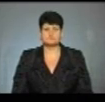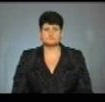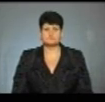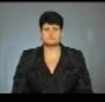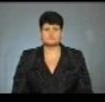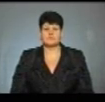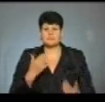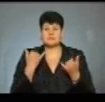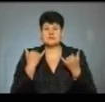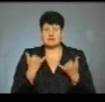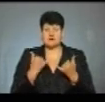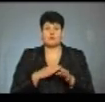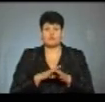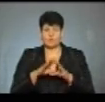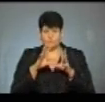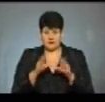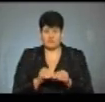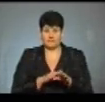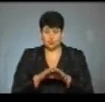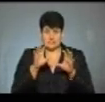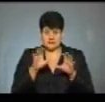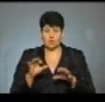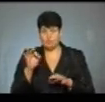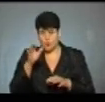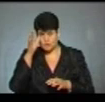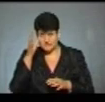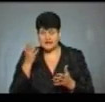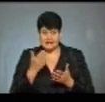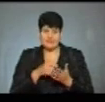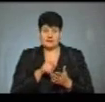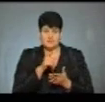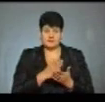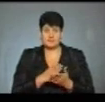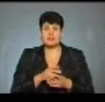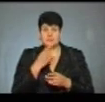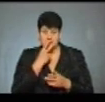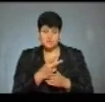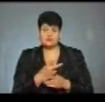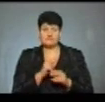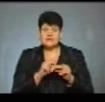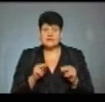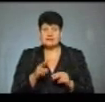То якби зараз в повному об'ємі виконувався закон про освіту, який є, там передбачено, що вчительська зарплата